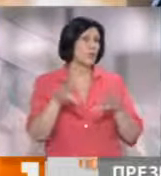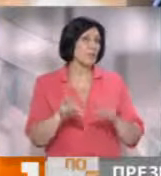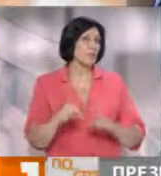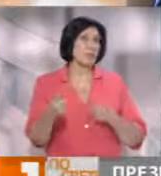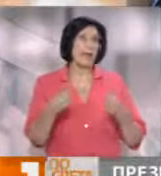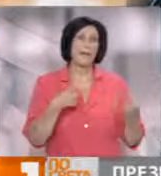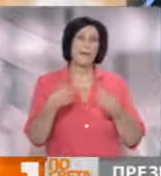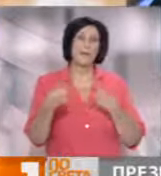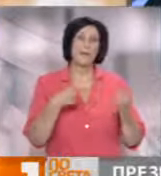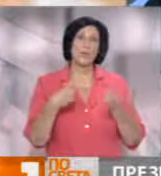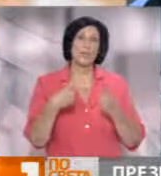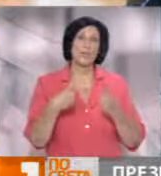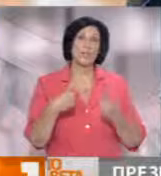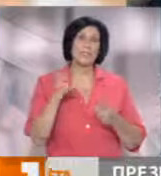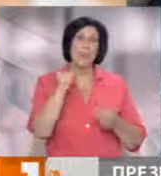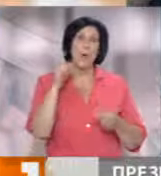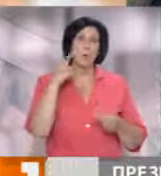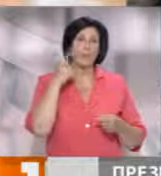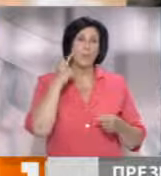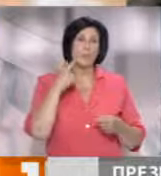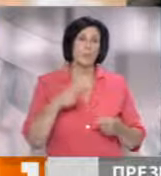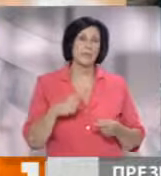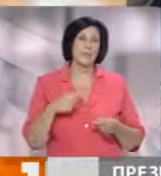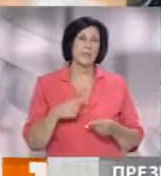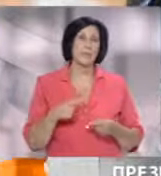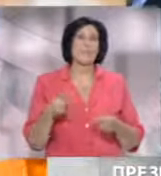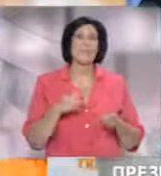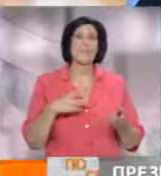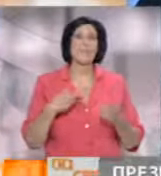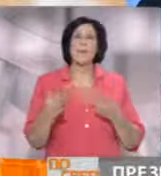дори да финализира споразумението за партньорство с Европейската